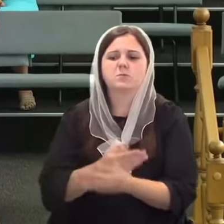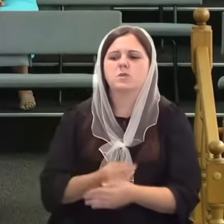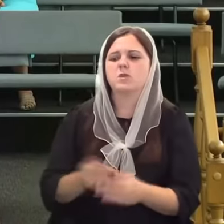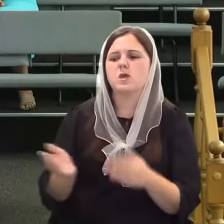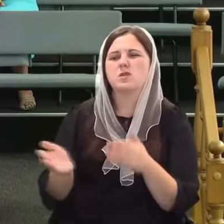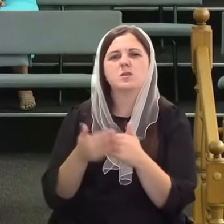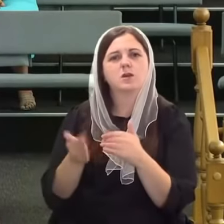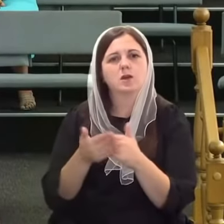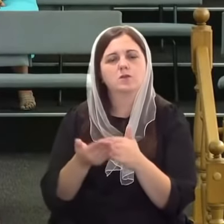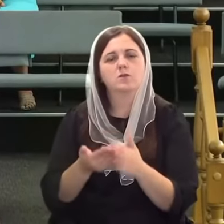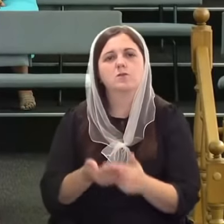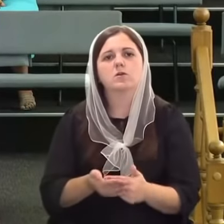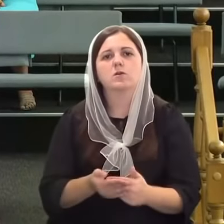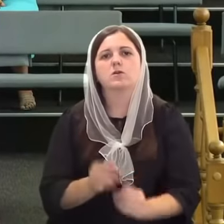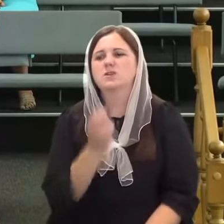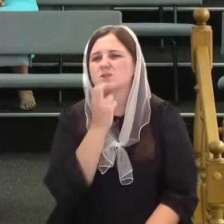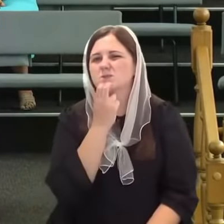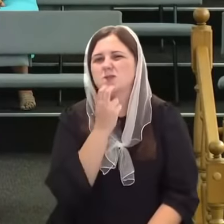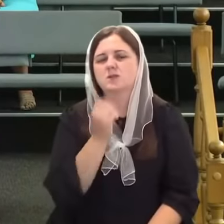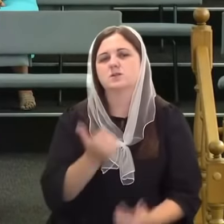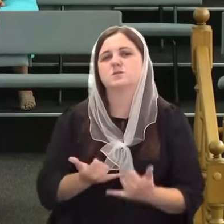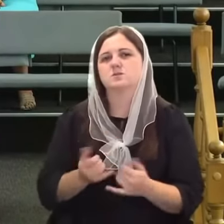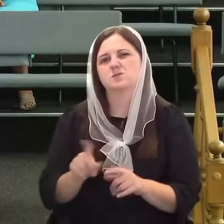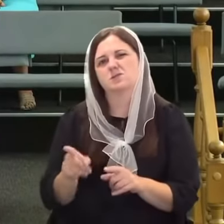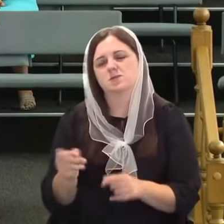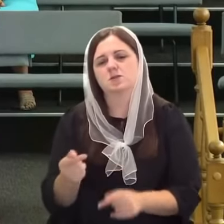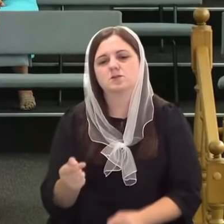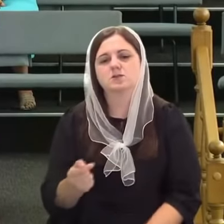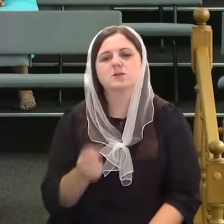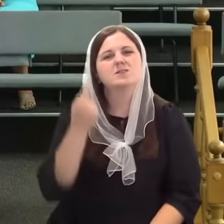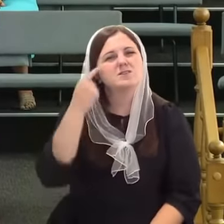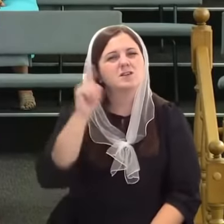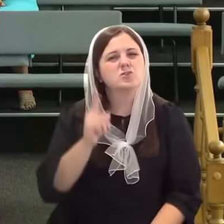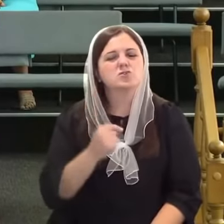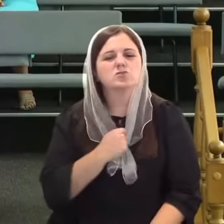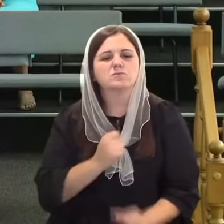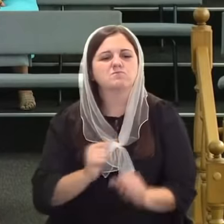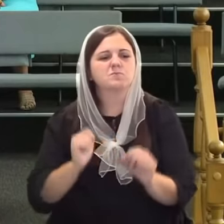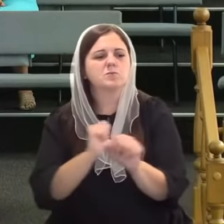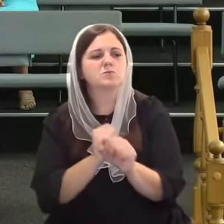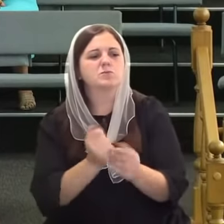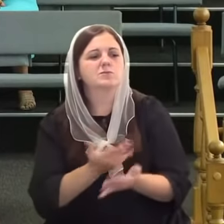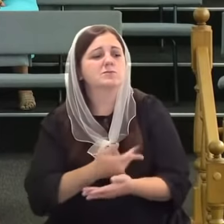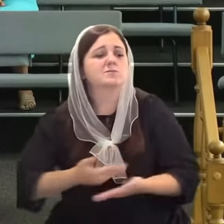издевались. Наверное, знали, что за нас никто не заступится.